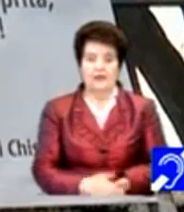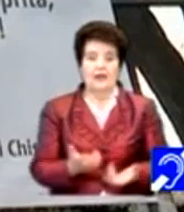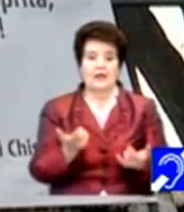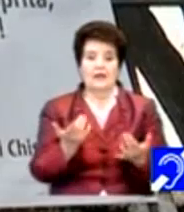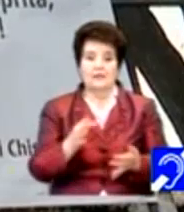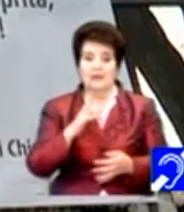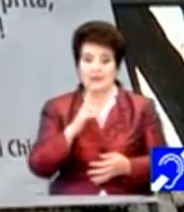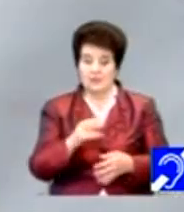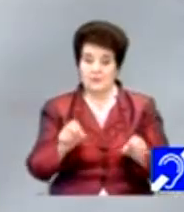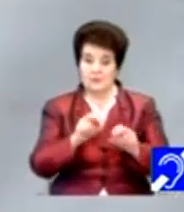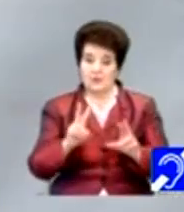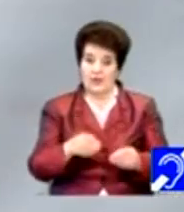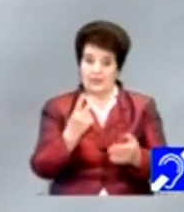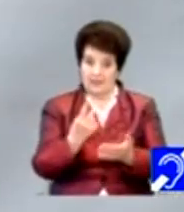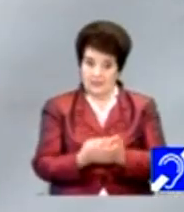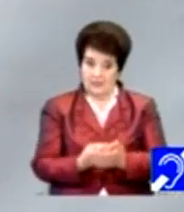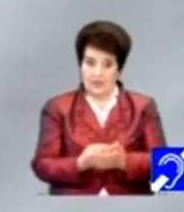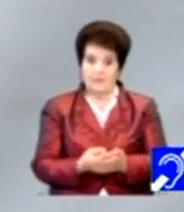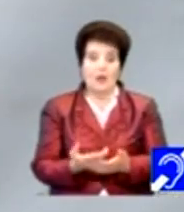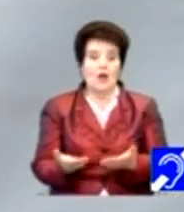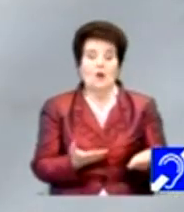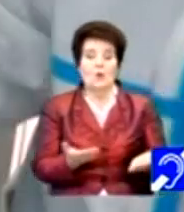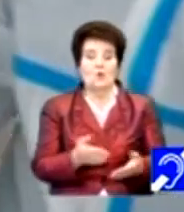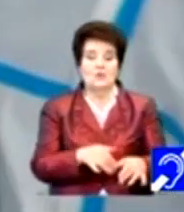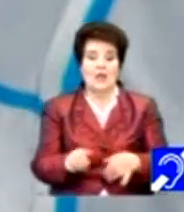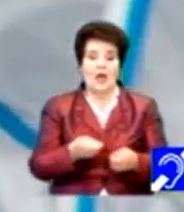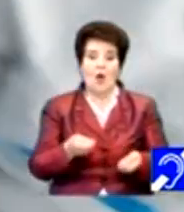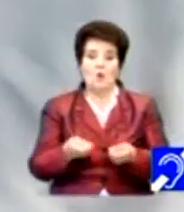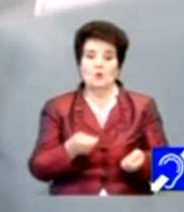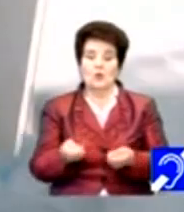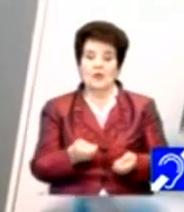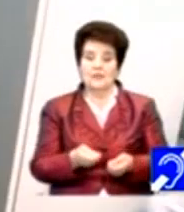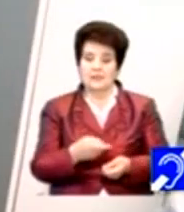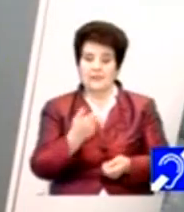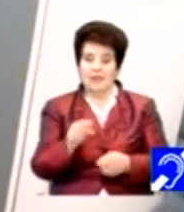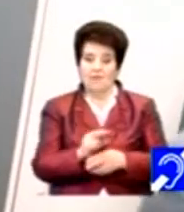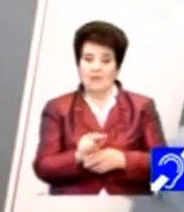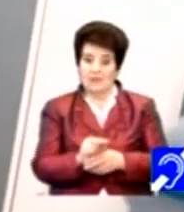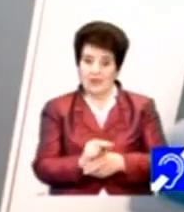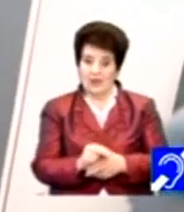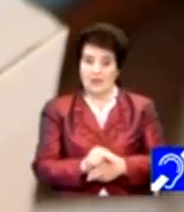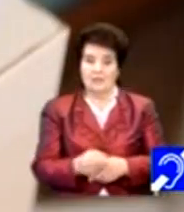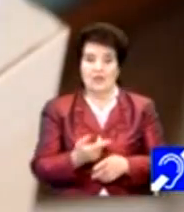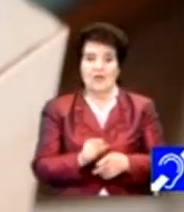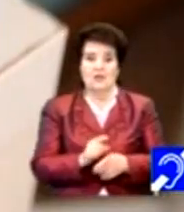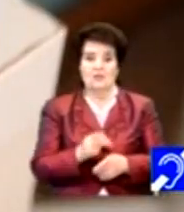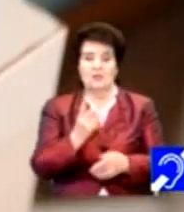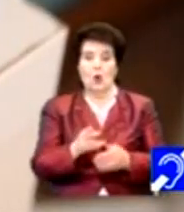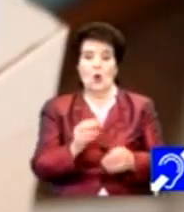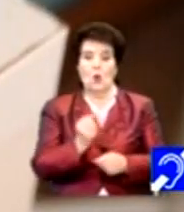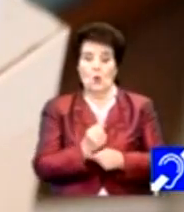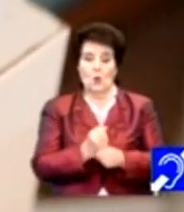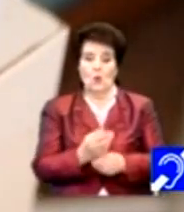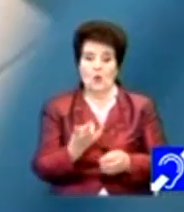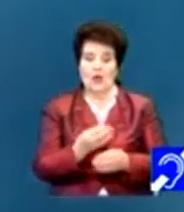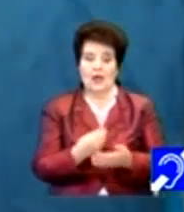Undeva greșim, iar specialiștii ne arată și unde. Din start, autoritățile s-au axat pe metodele de vindecare și le-au neglijat pe cele de prevenție, lucru care ne